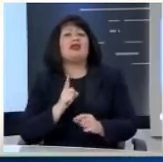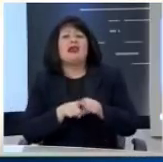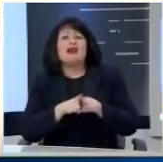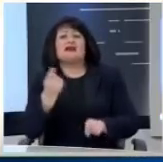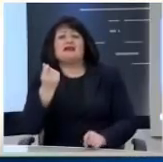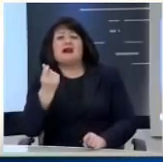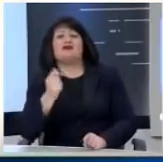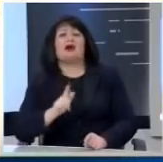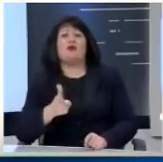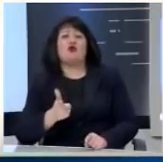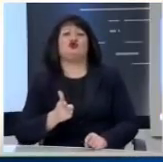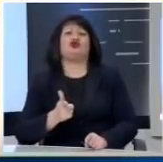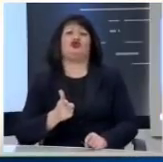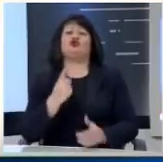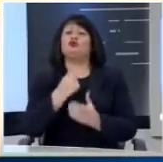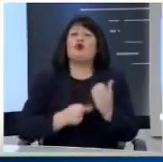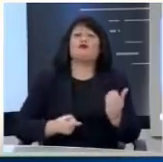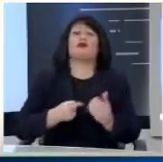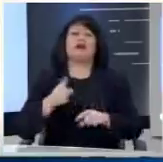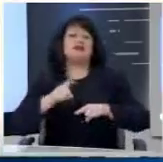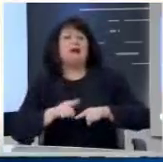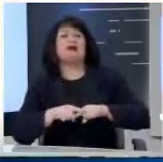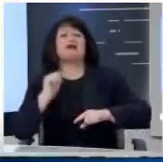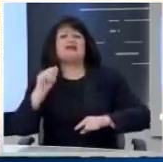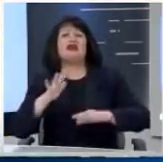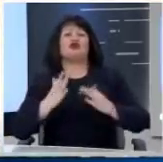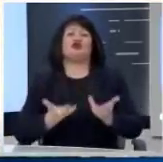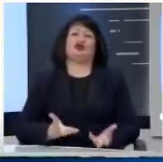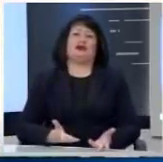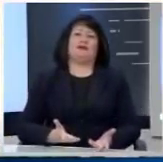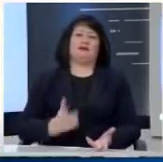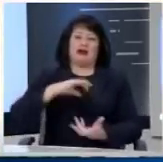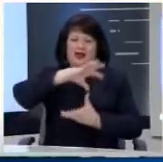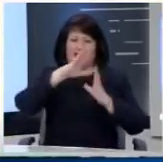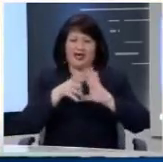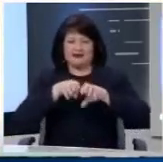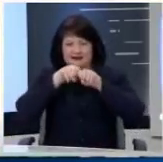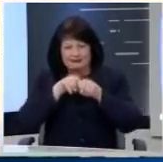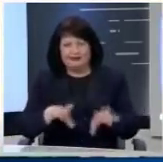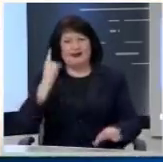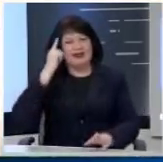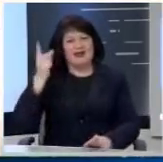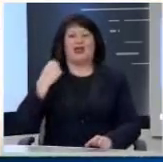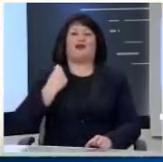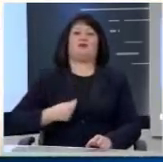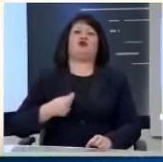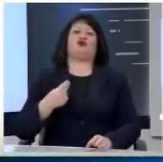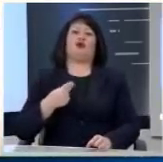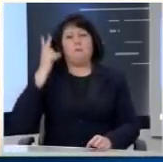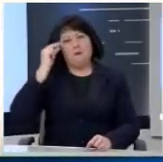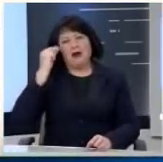θέσης. Έτσι γεννήθηκε σε όλο τον πλανήτη η ιδέα του Δημόσιου